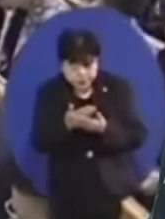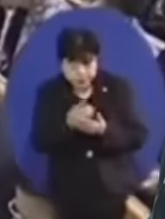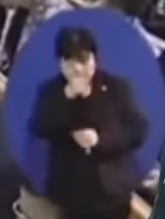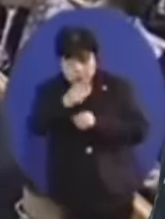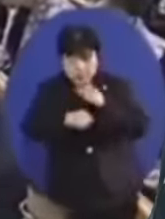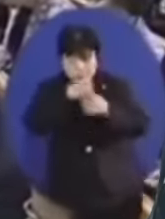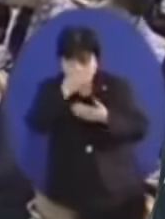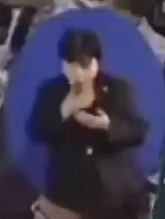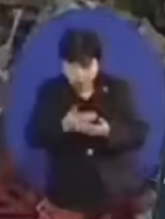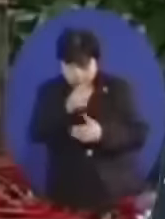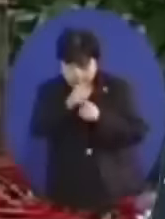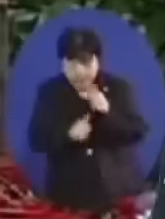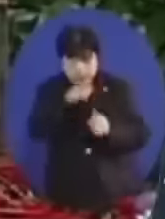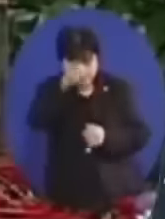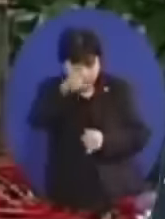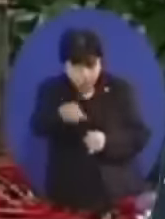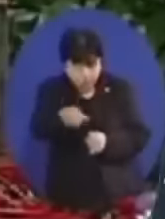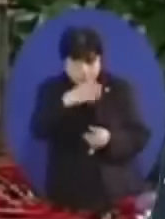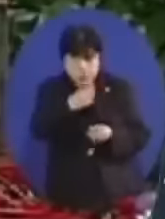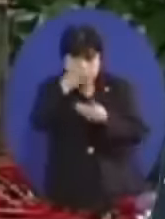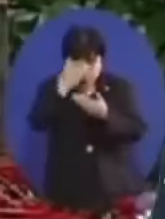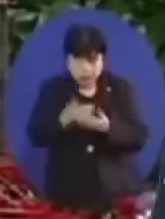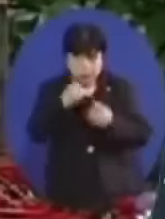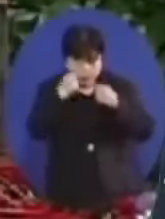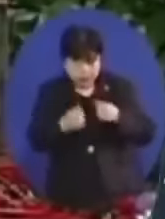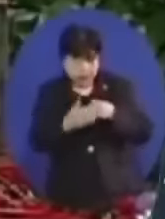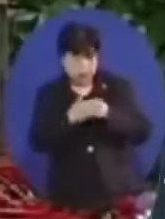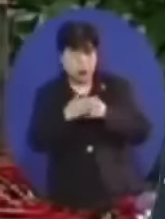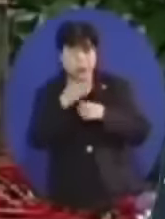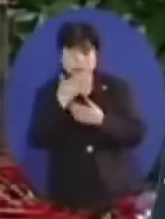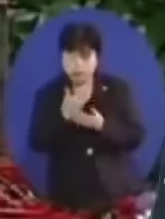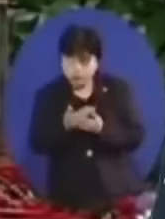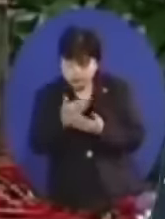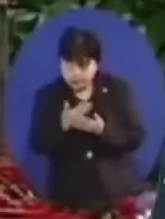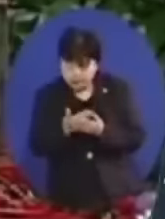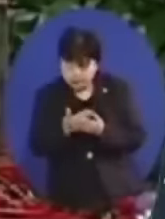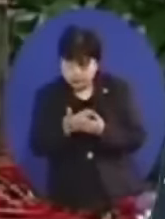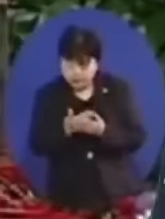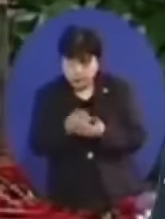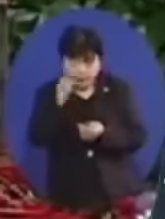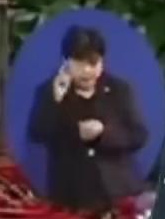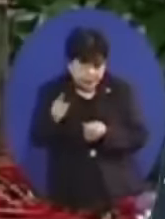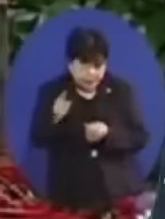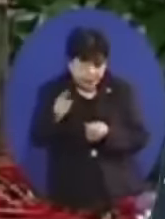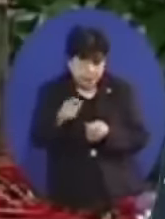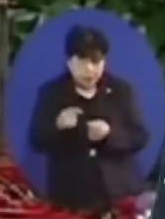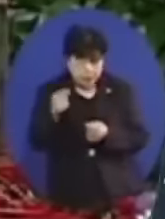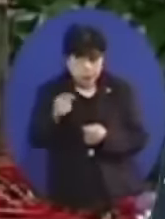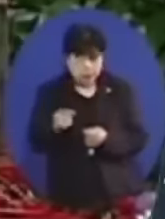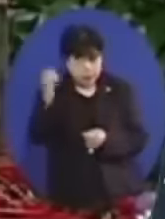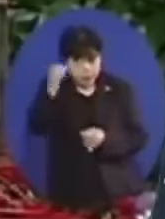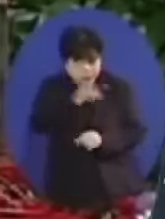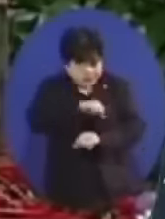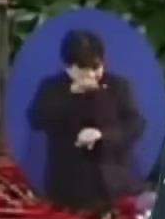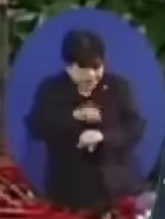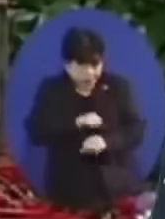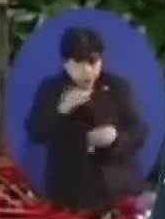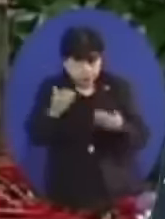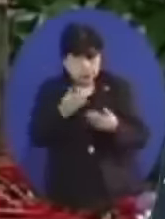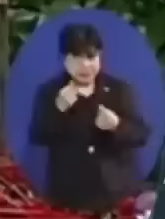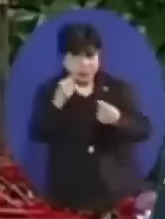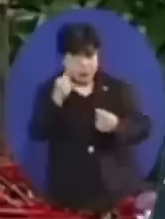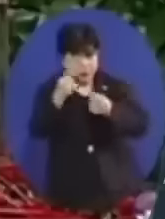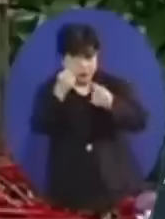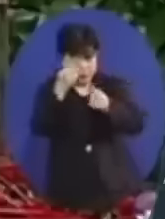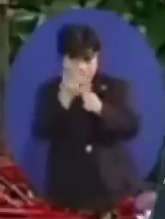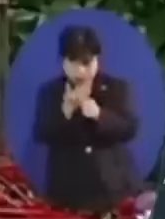자유롭게 하나님 앞에서 축복을 받고 살게 하여 주시옵소서. 모르다 내일은 영혼이 잘 되고 범사에 잘 때문에 강건하게